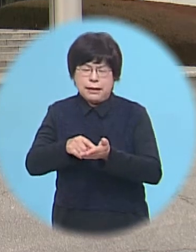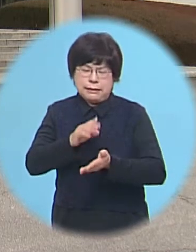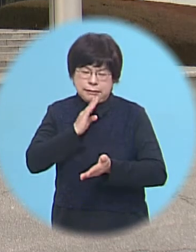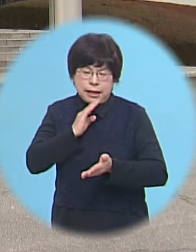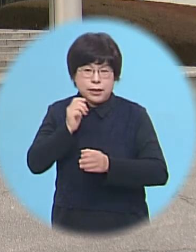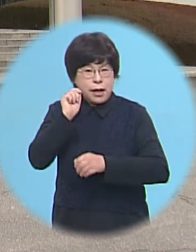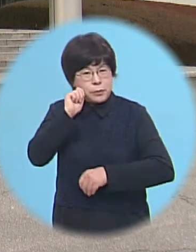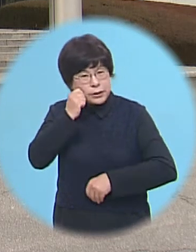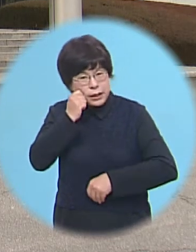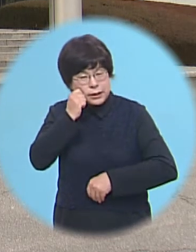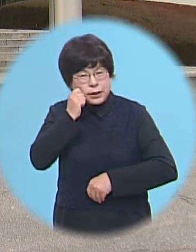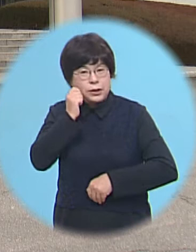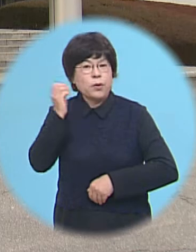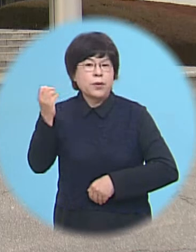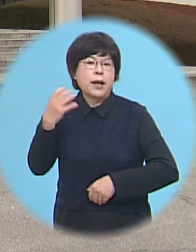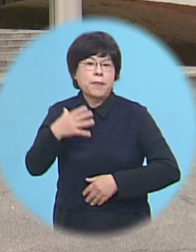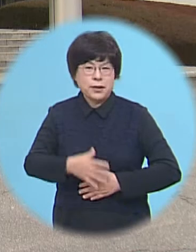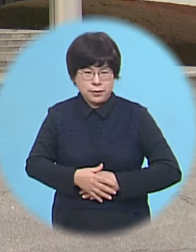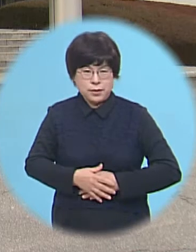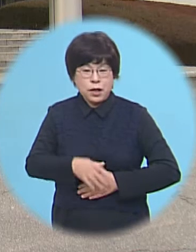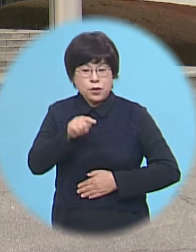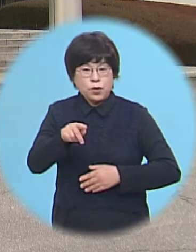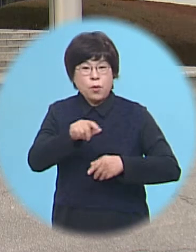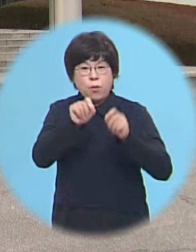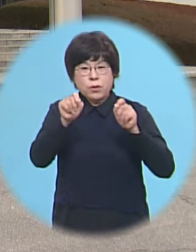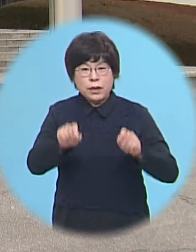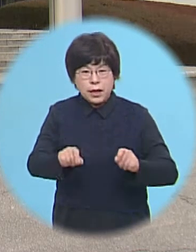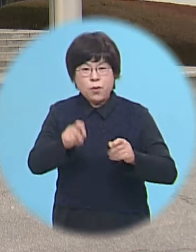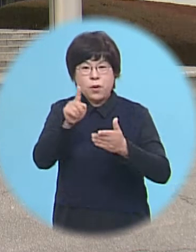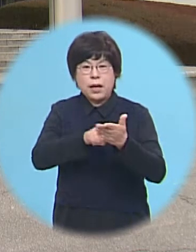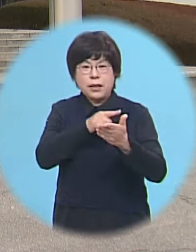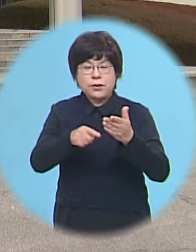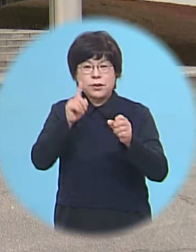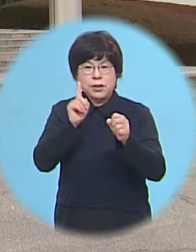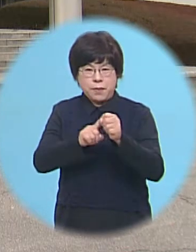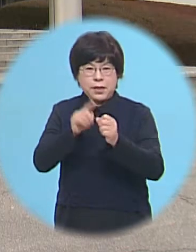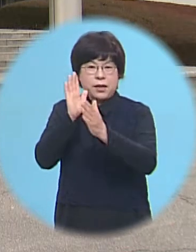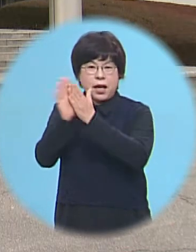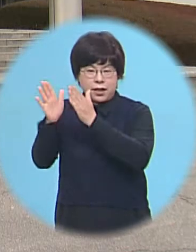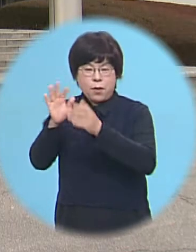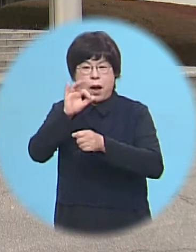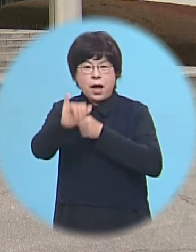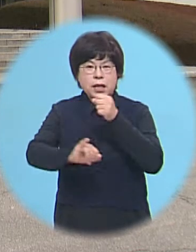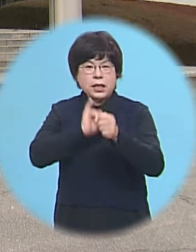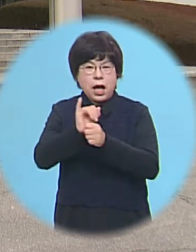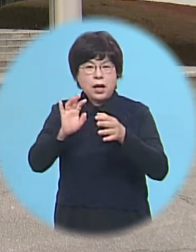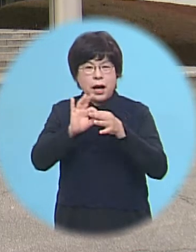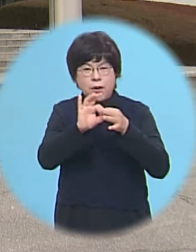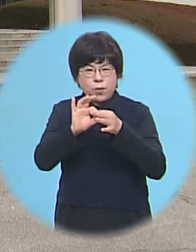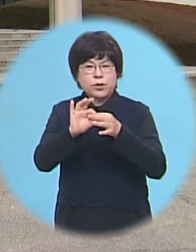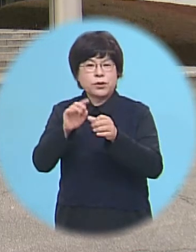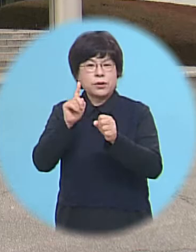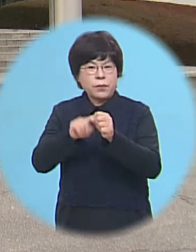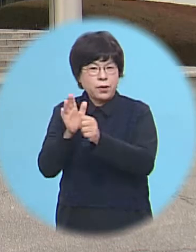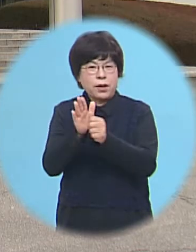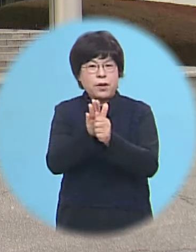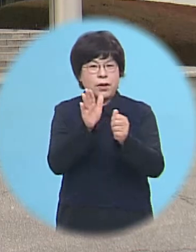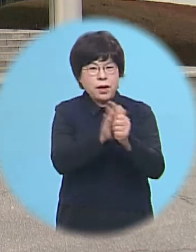きます。そんな課題を解決するため、県ではオンラインを活用した手厚い支援を開始し